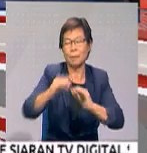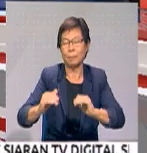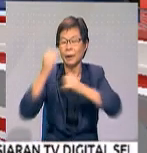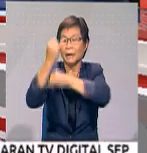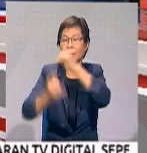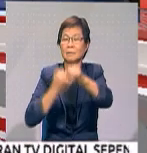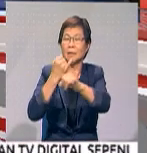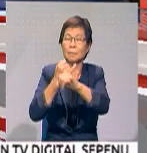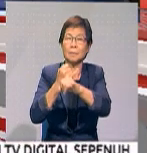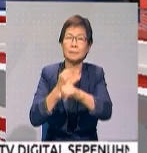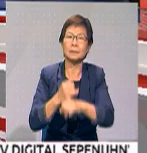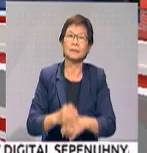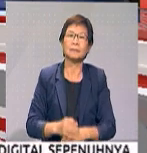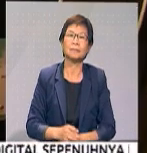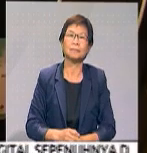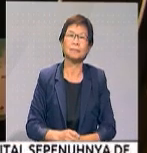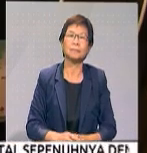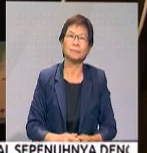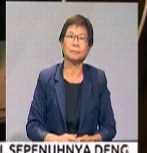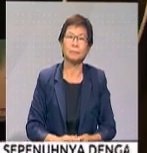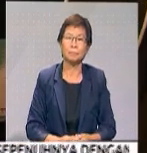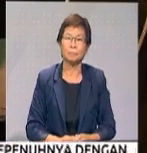antarabangsa.